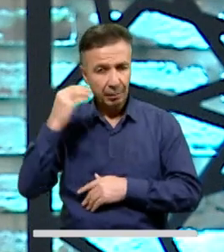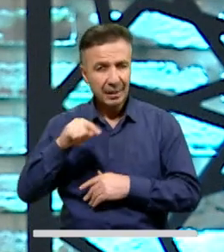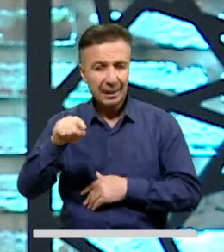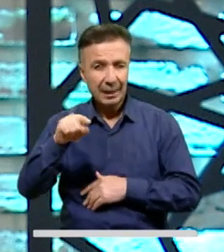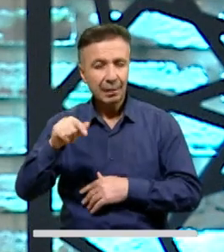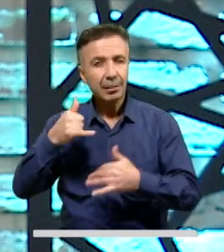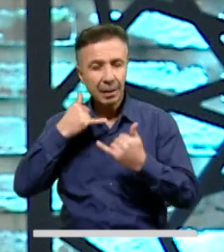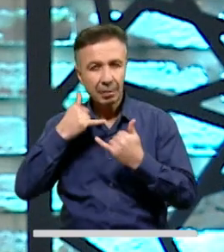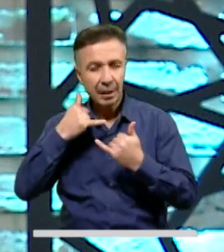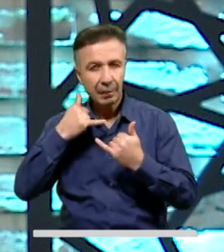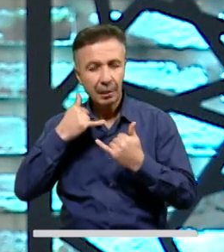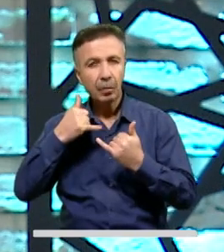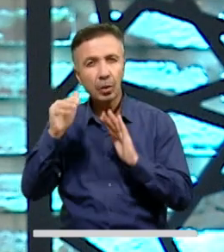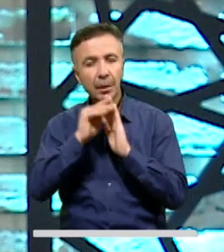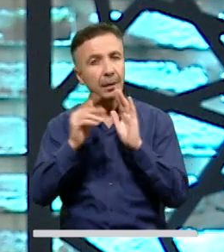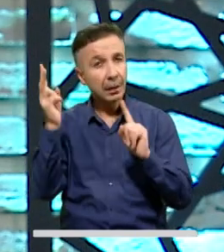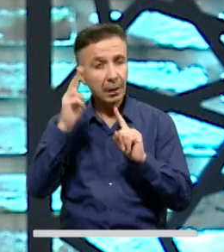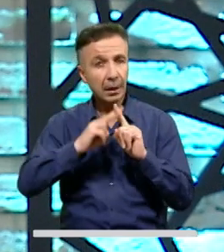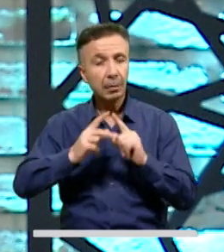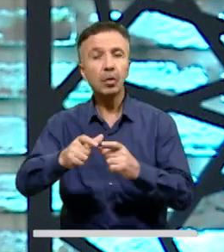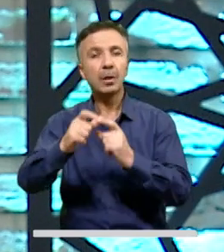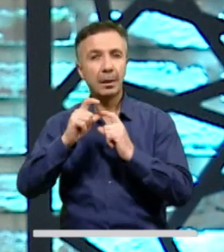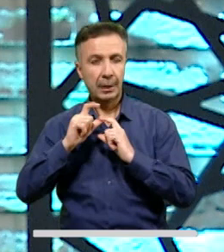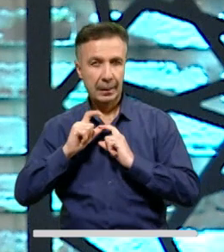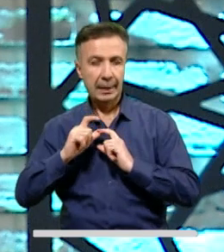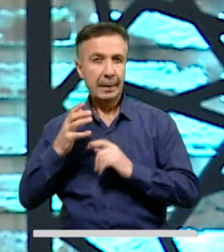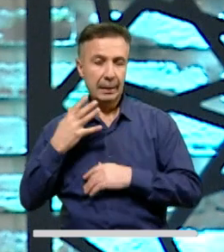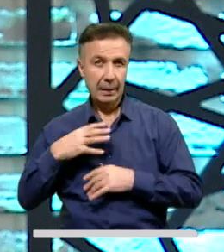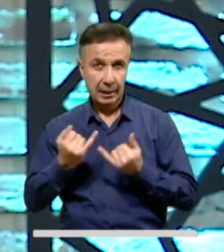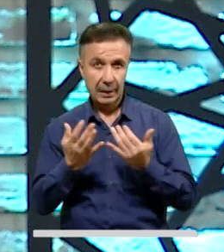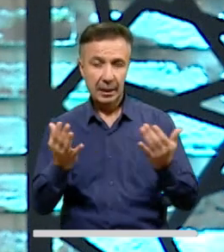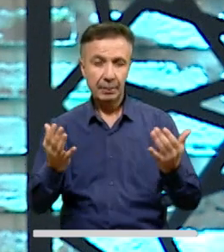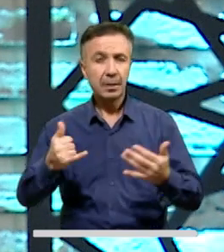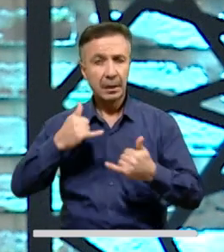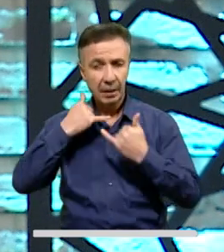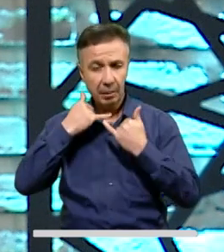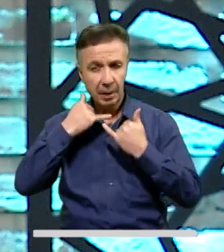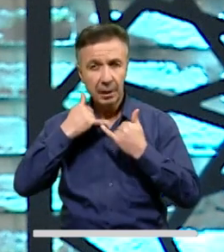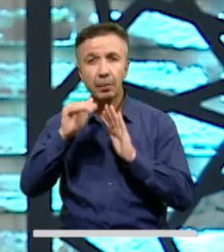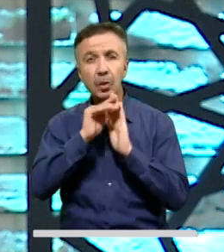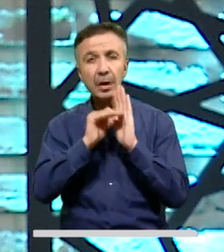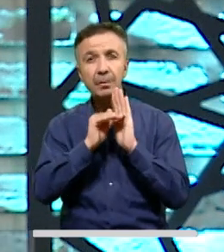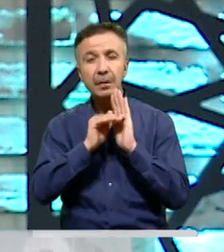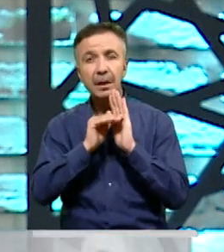gibi telefon bağlantısıyla yayına katılıp soru sormak isteyen izleyicilerimiz 0312 alan koduyla